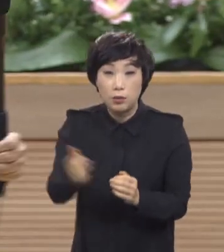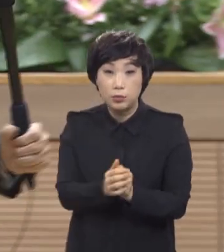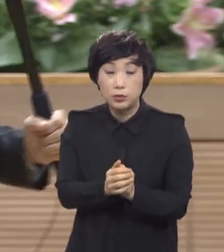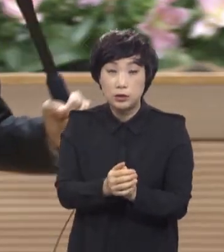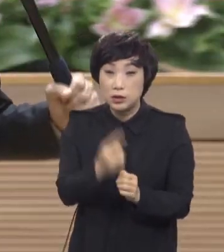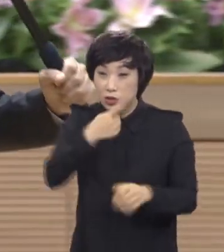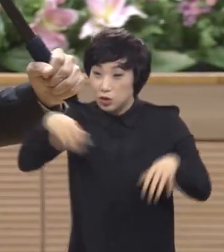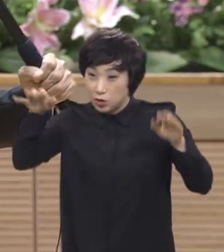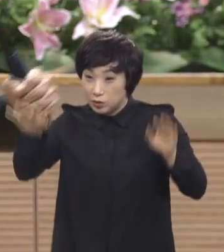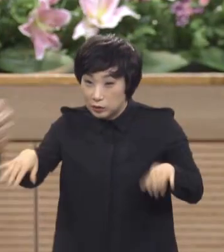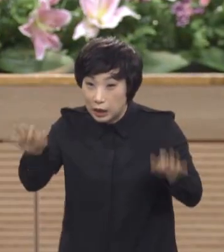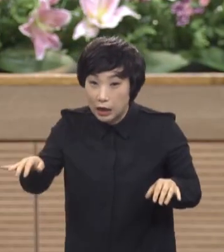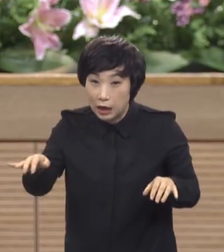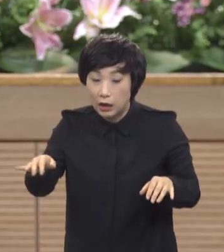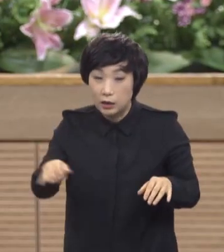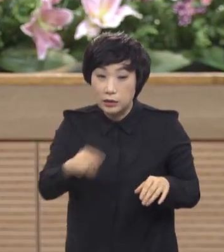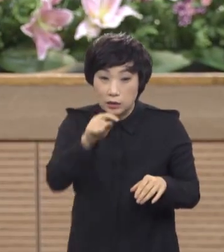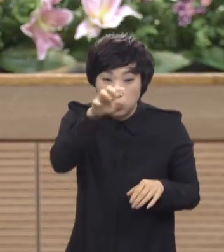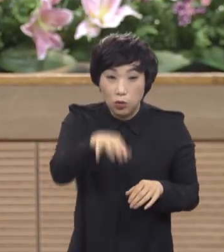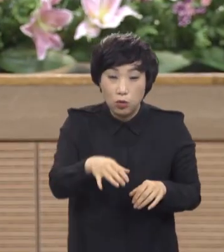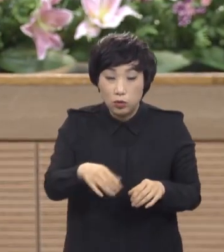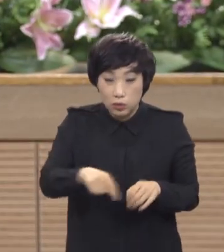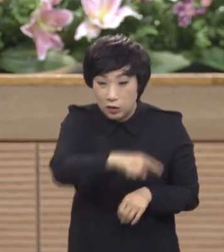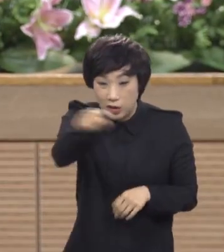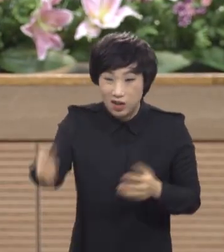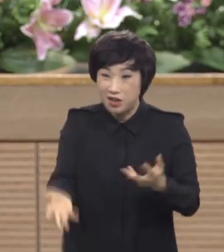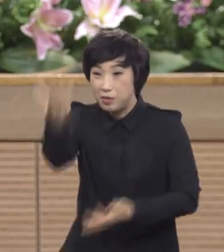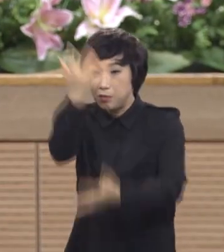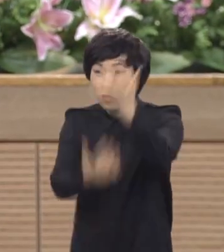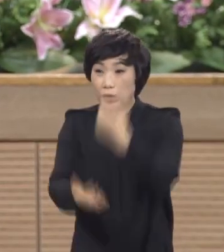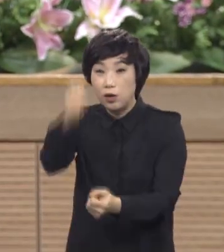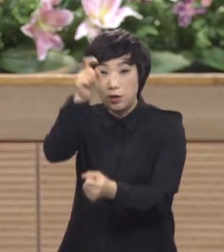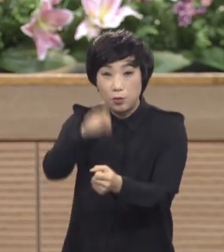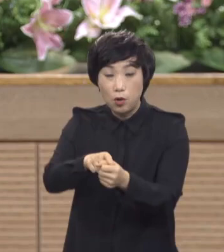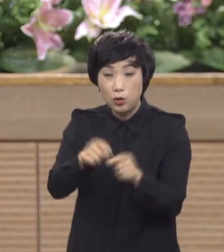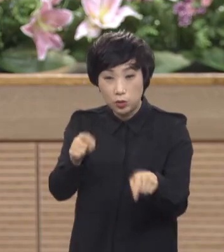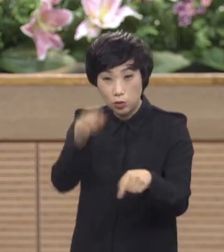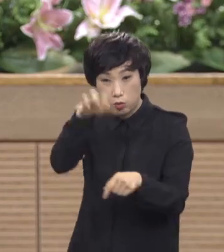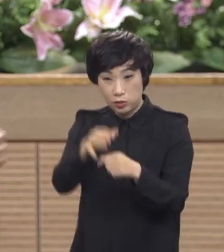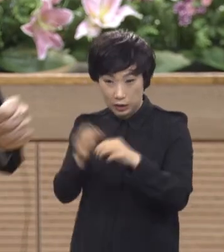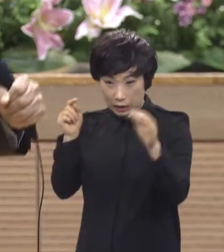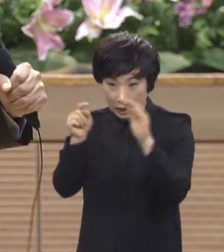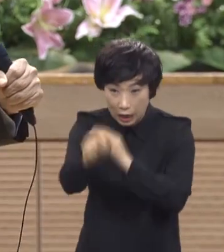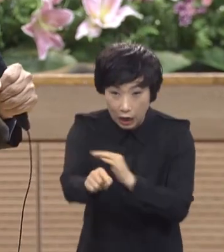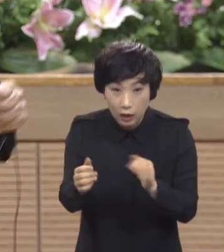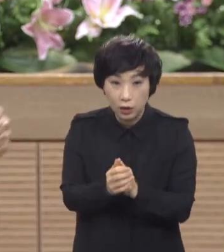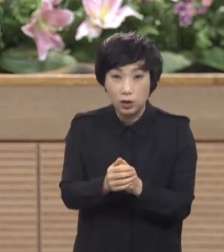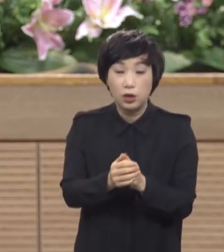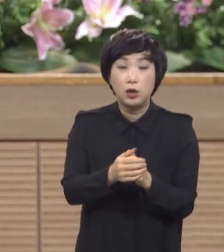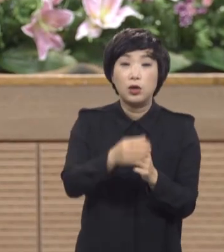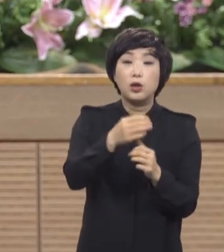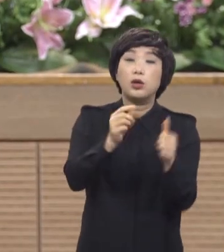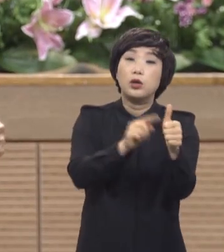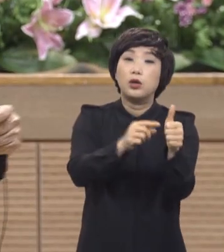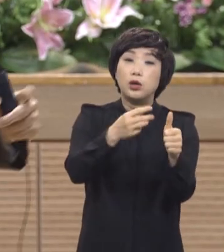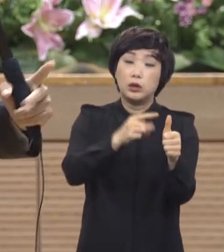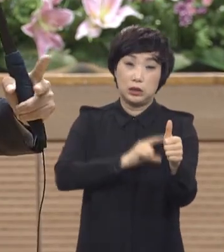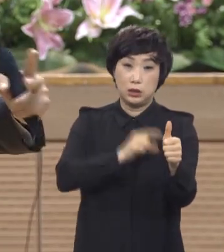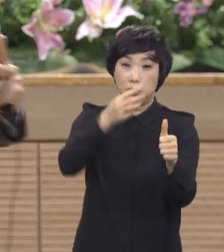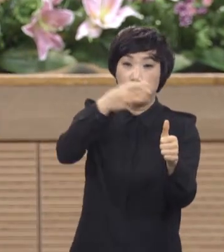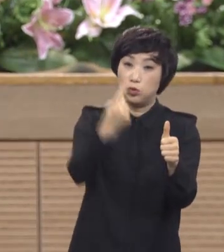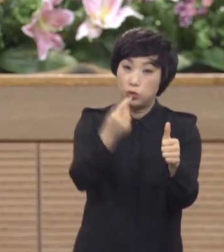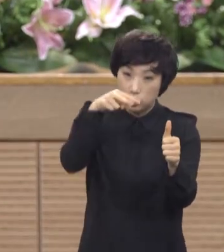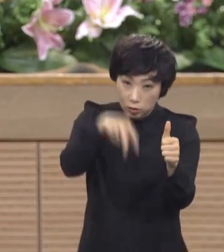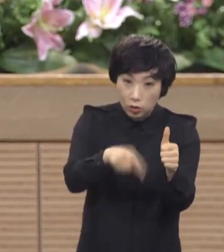소동과 고모라를 불태우겠다고 이제 소동과 고모라를 향해 갑니다 노세집 앞에서 경량하다가